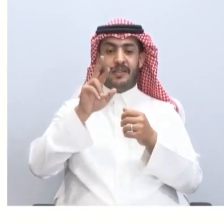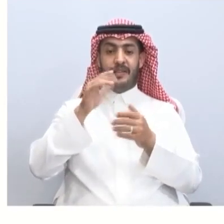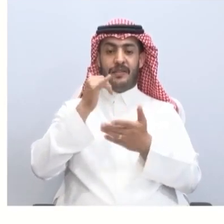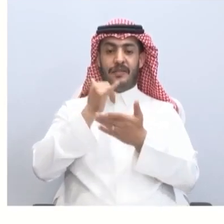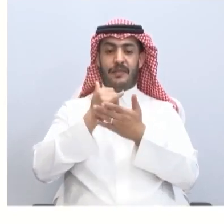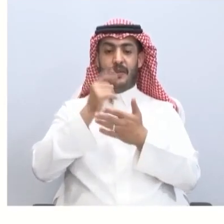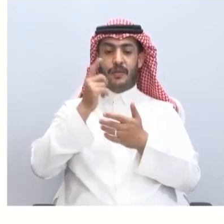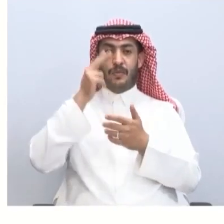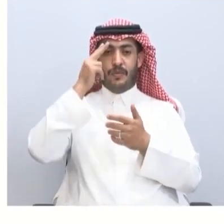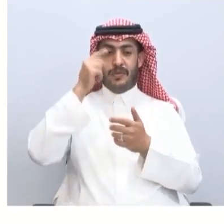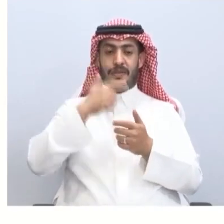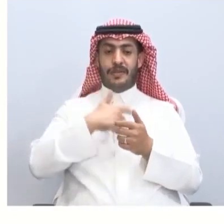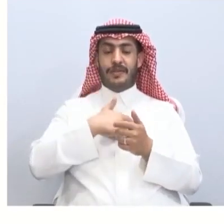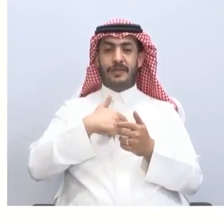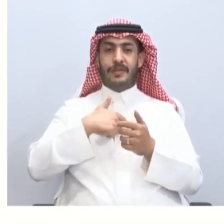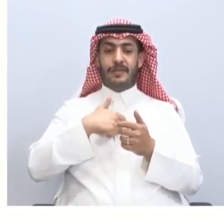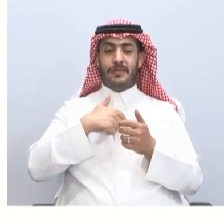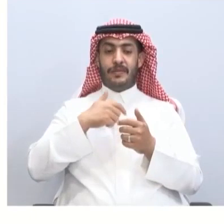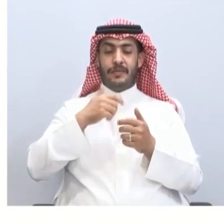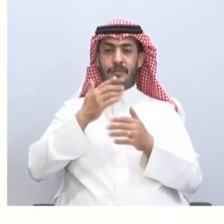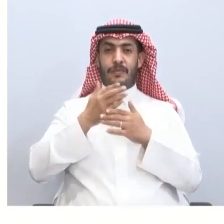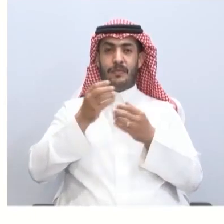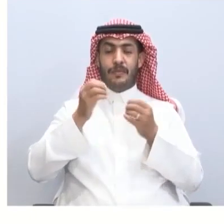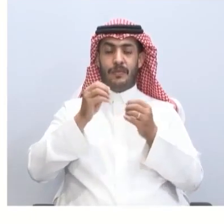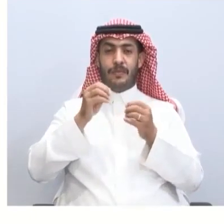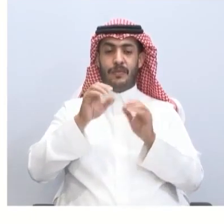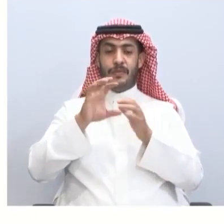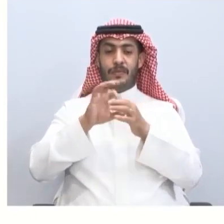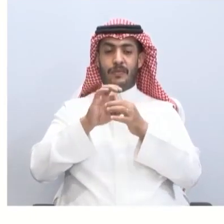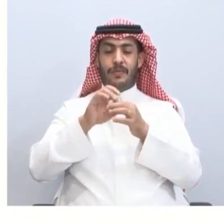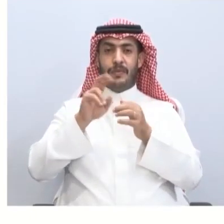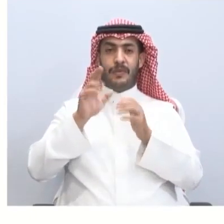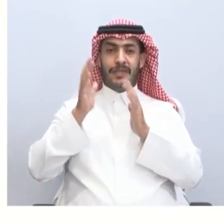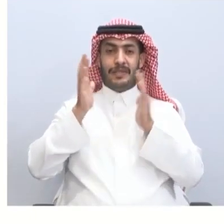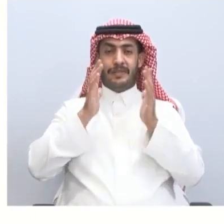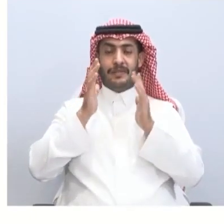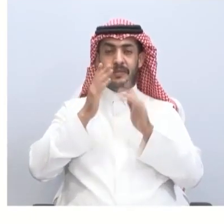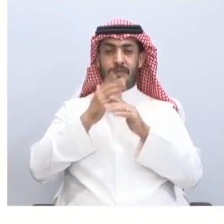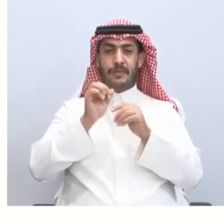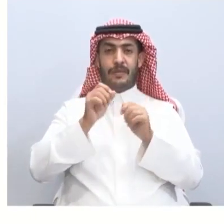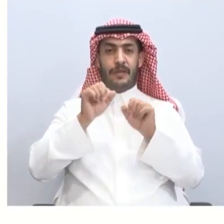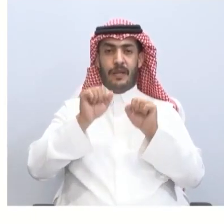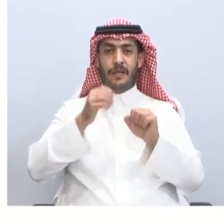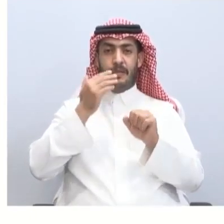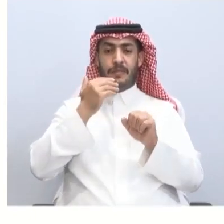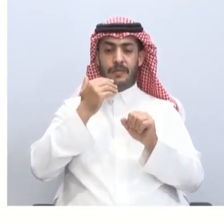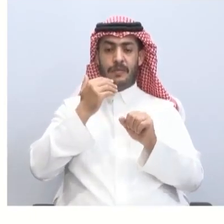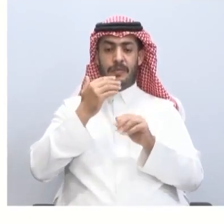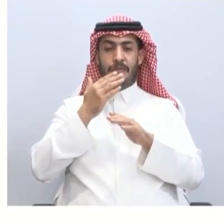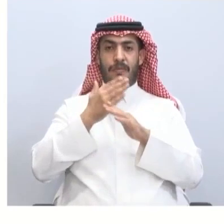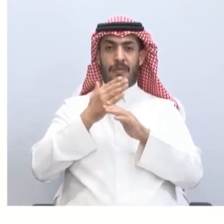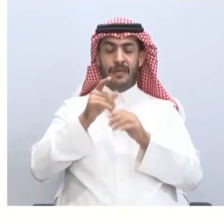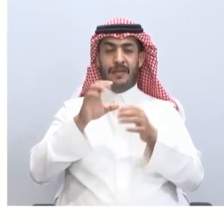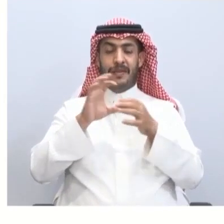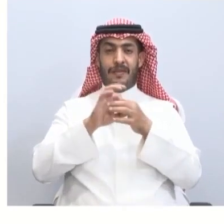الدوله السعوديه الاولى اتسمت واتصفت بالتوتر وعدم الاستقرار اي كانت